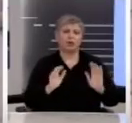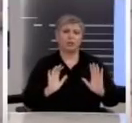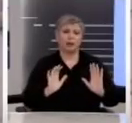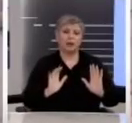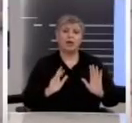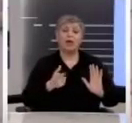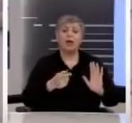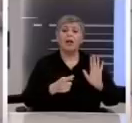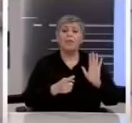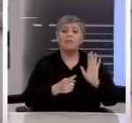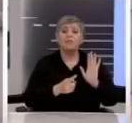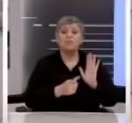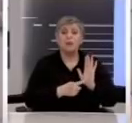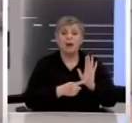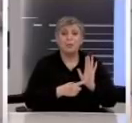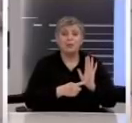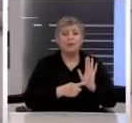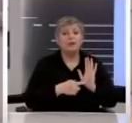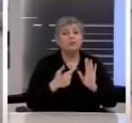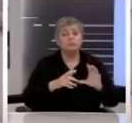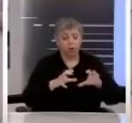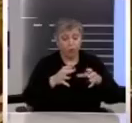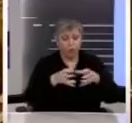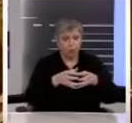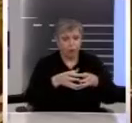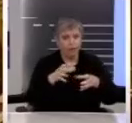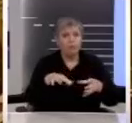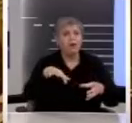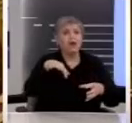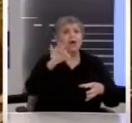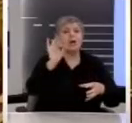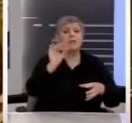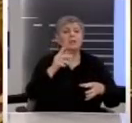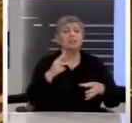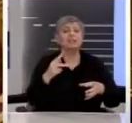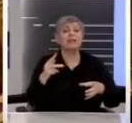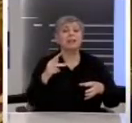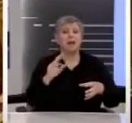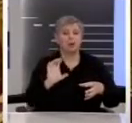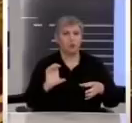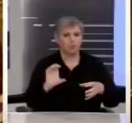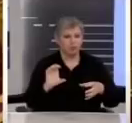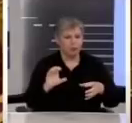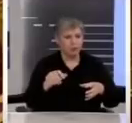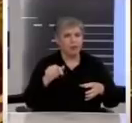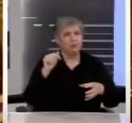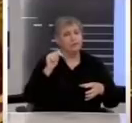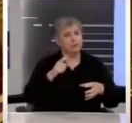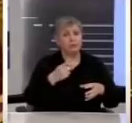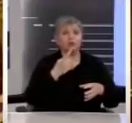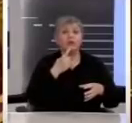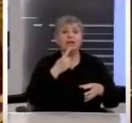να το ακούσετε, μόνος εκ των παρόντων ο εκπρόσωπος της Δημοκρατικής Συμπαράταξης, ο κύριος Κεγκέρογλου, είπε το